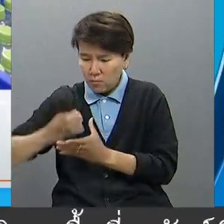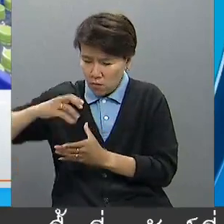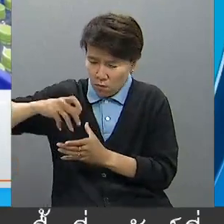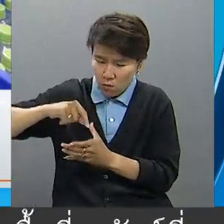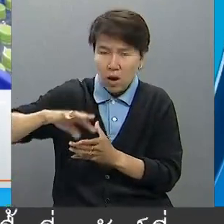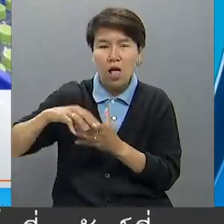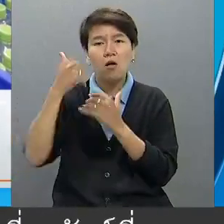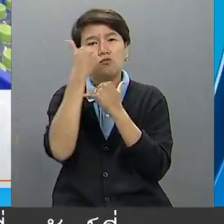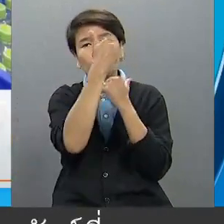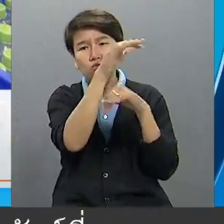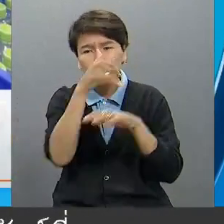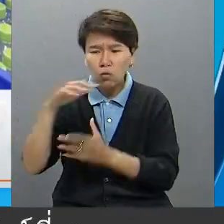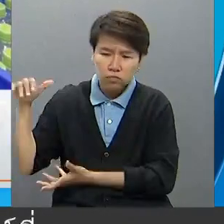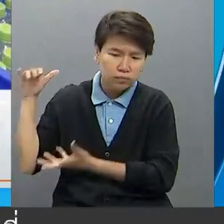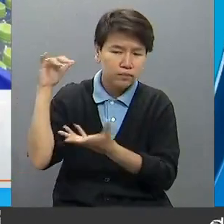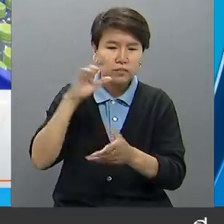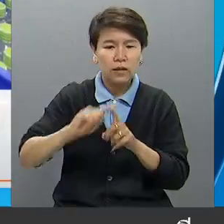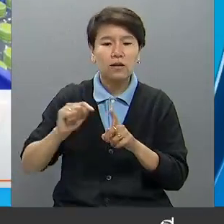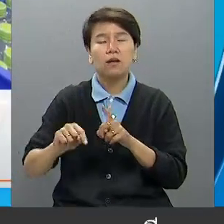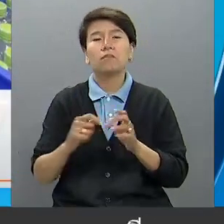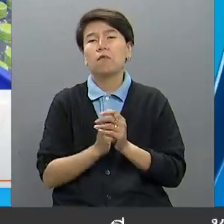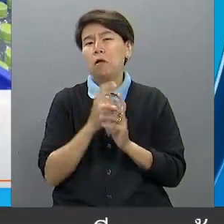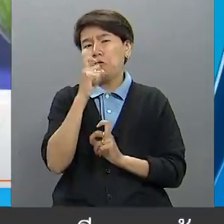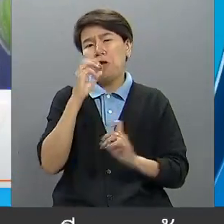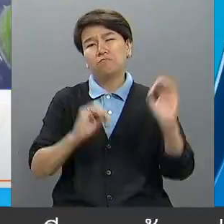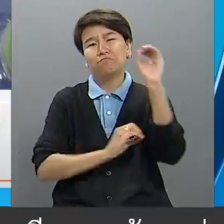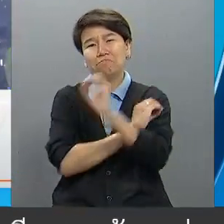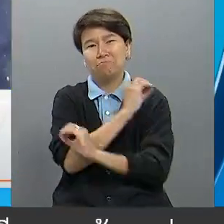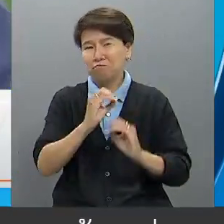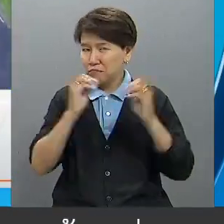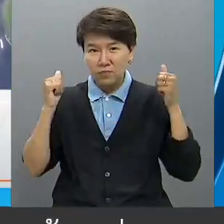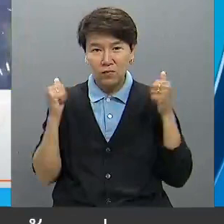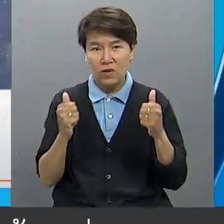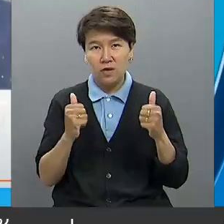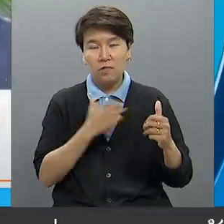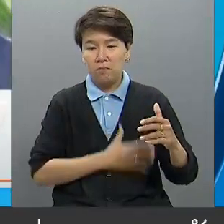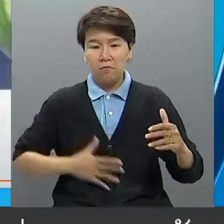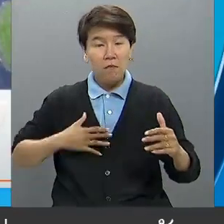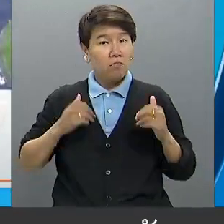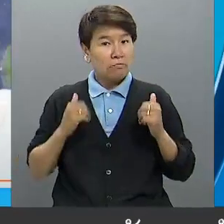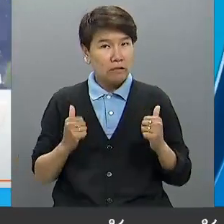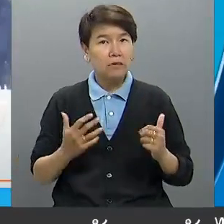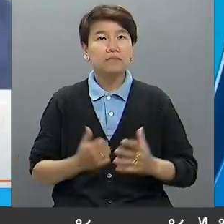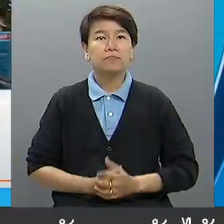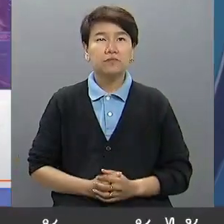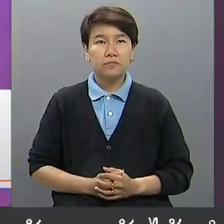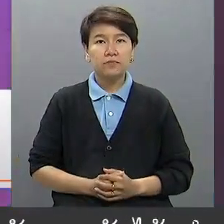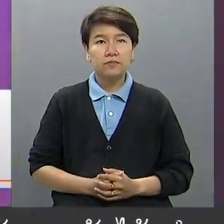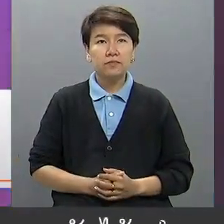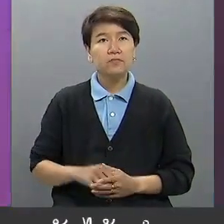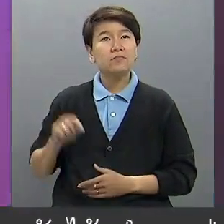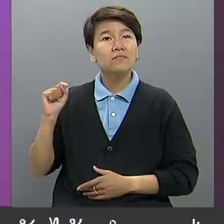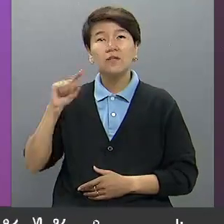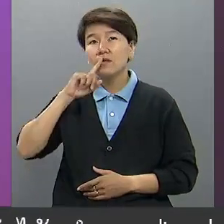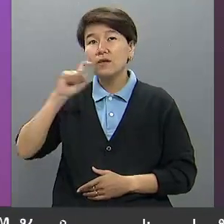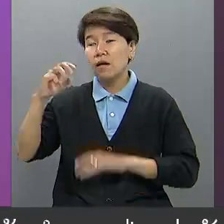ากินเข้าไปแล้วมีคุณภาพแล้วก็ปลอดภัยต่อร่างกายของเราด้วย ดีแล้ว อร่อยด้วย อะโวคาโดที่คุณปลูกเนี่ยจะเป็นสินค้า GAP